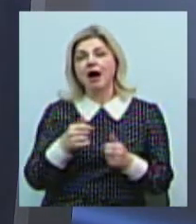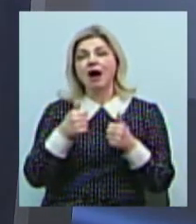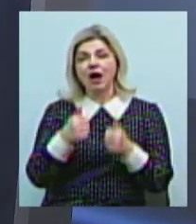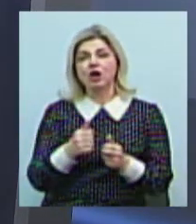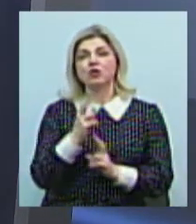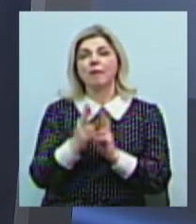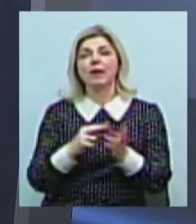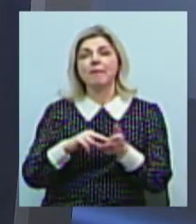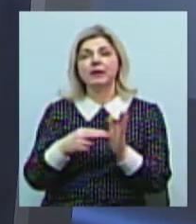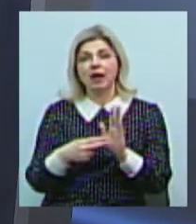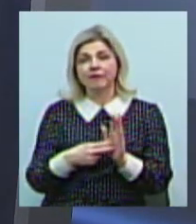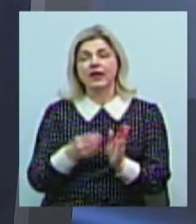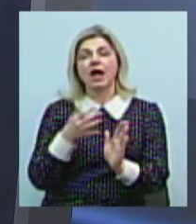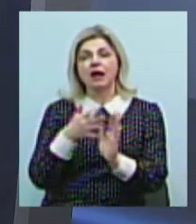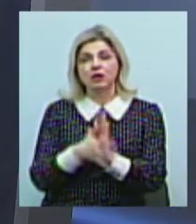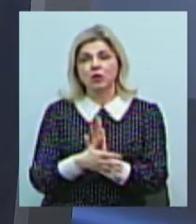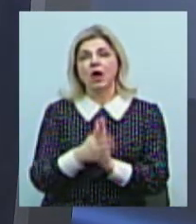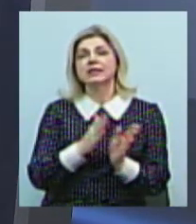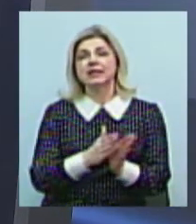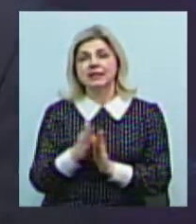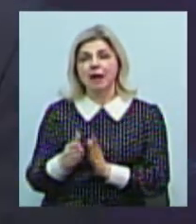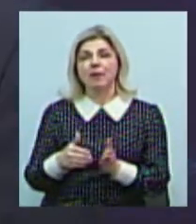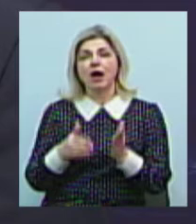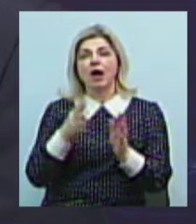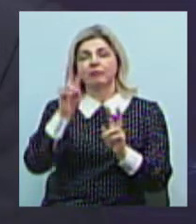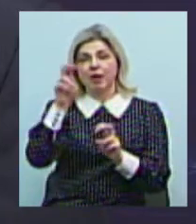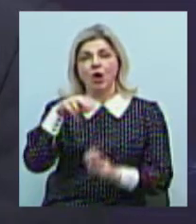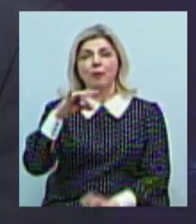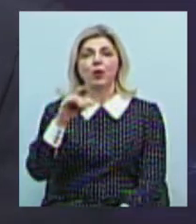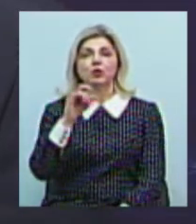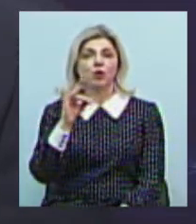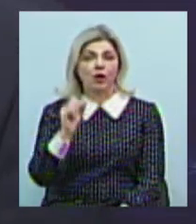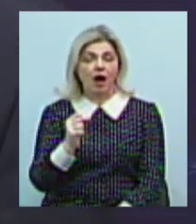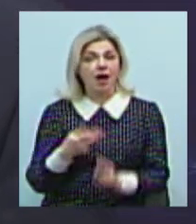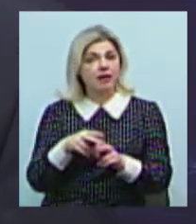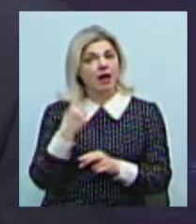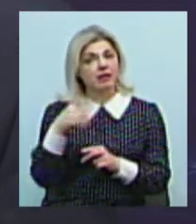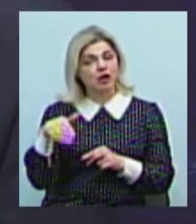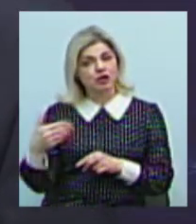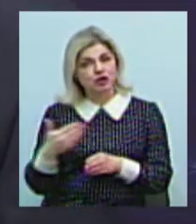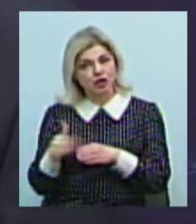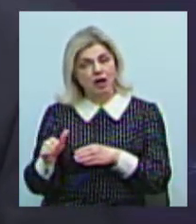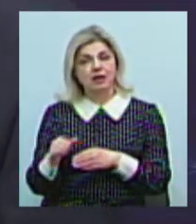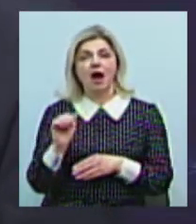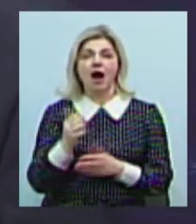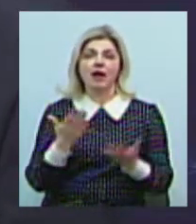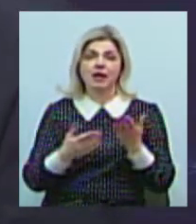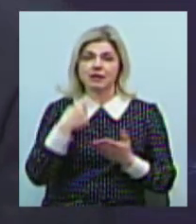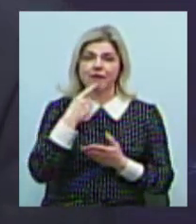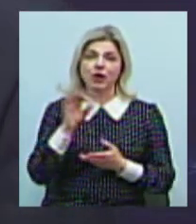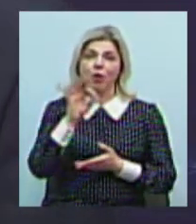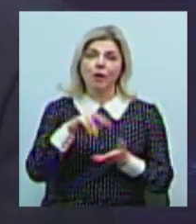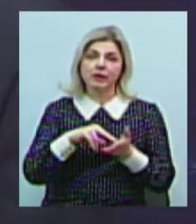контролируется расходование средств по системам Прозора, порталов Дозора, но это одна часть. А если мы говорим о